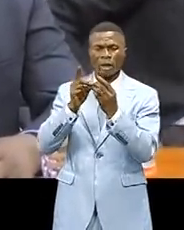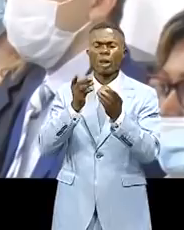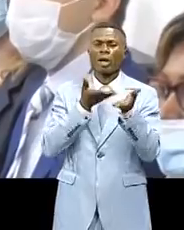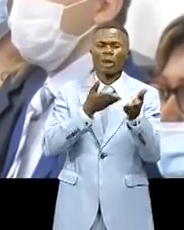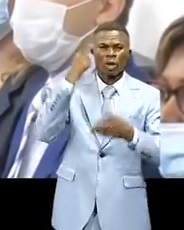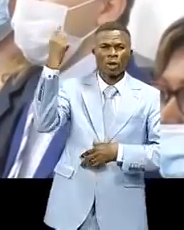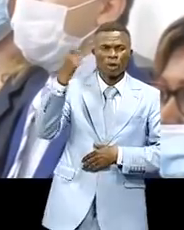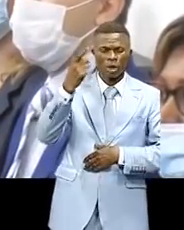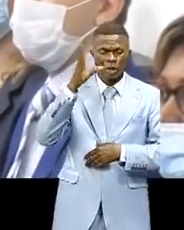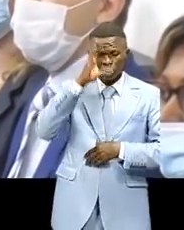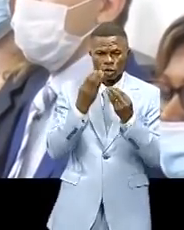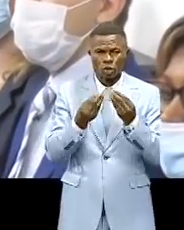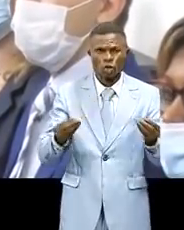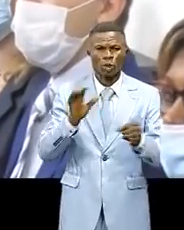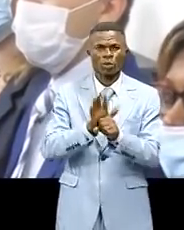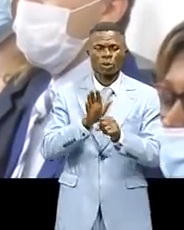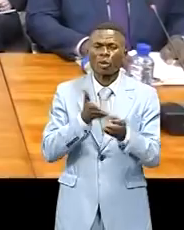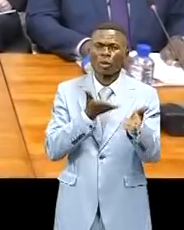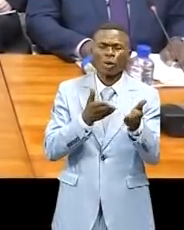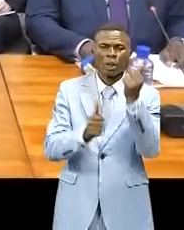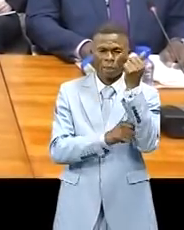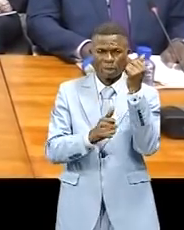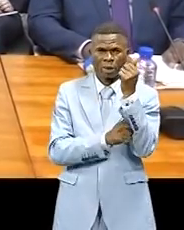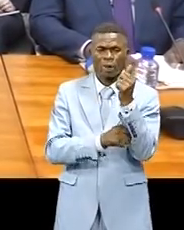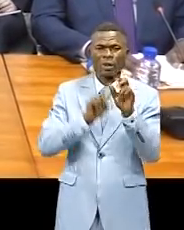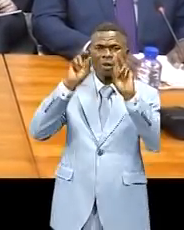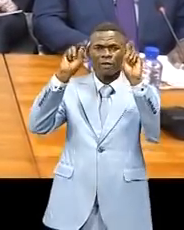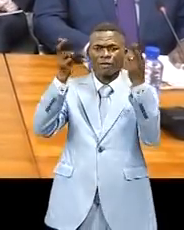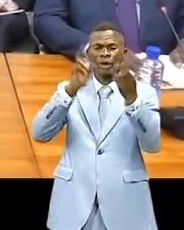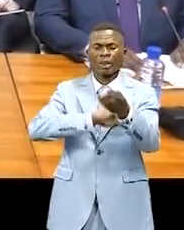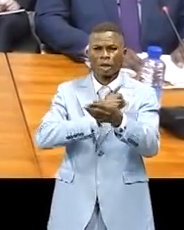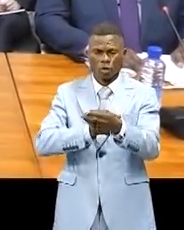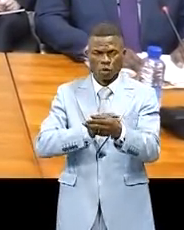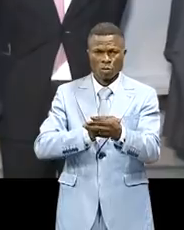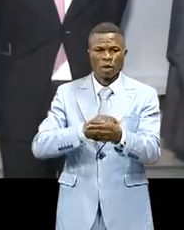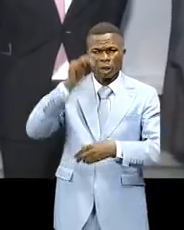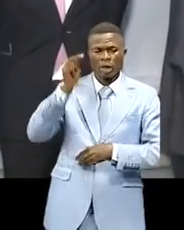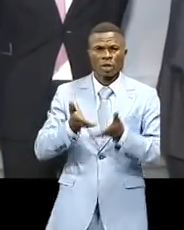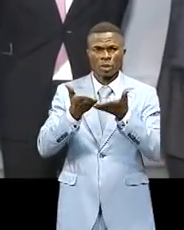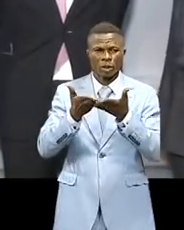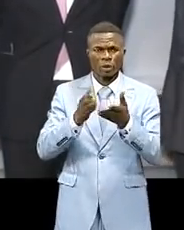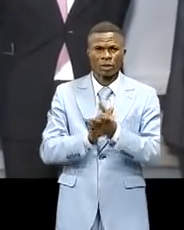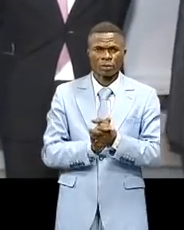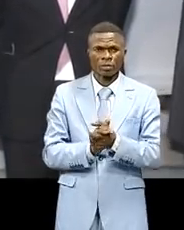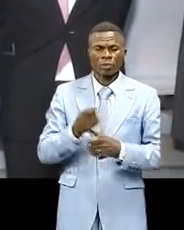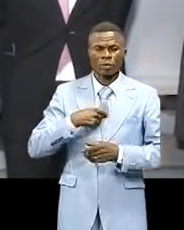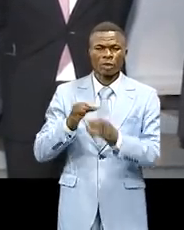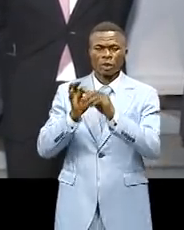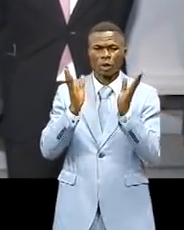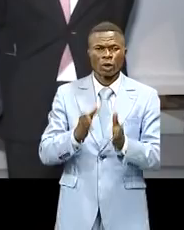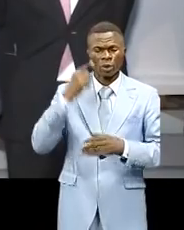pour étudier les voies et moyens d'assister la population de goma dans le nord-kivu en tant que coordinateur humanitaire